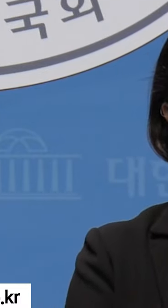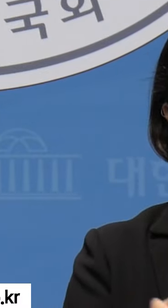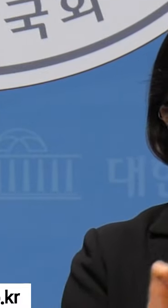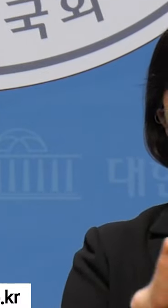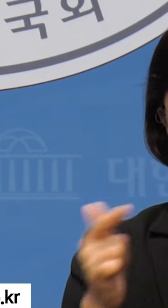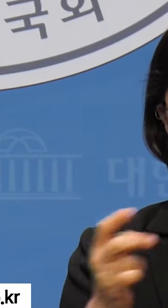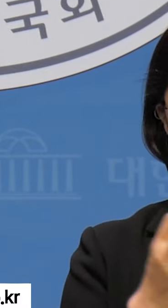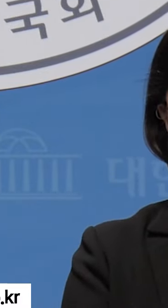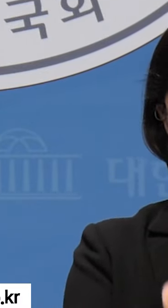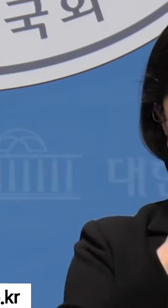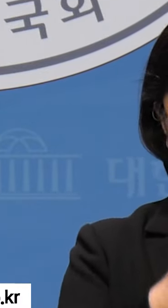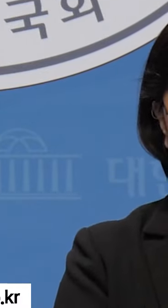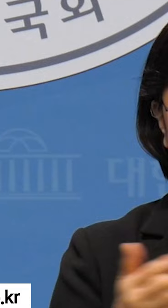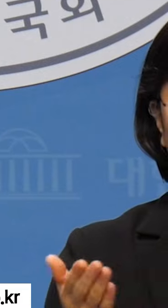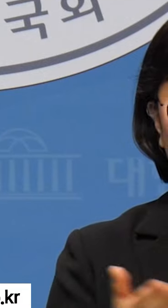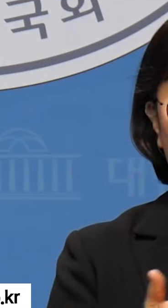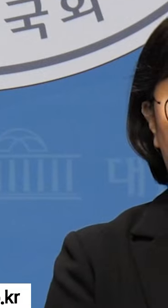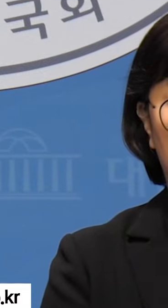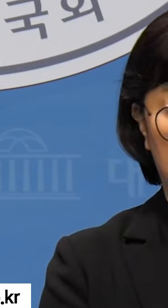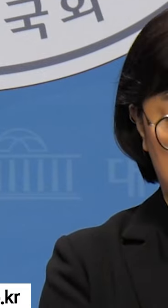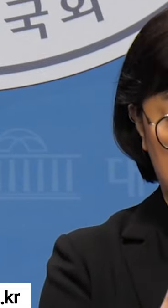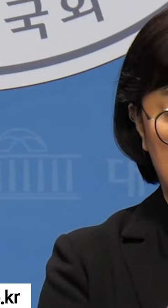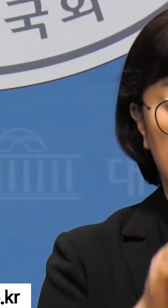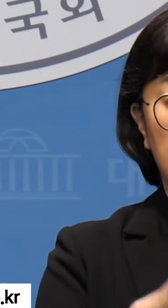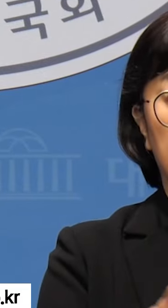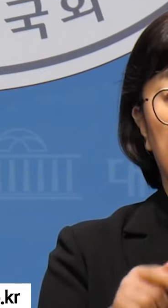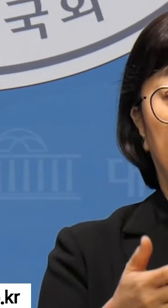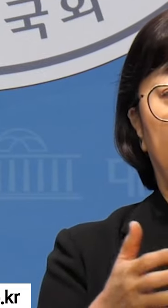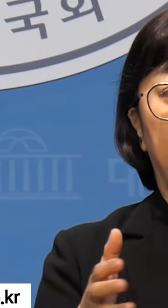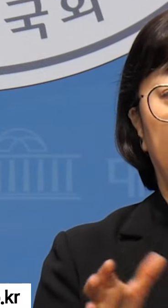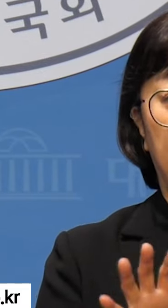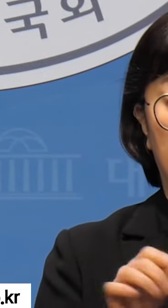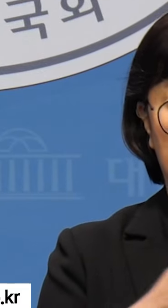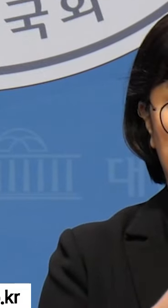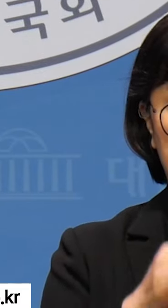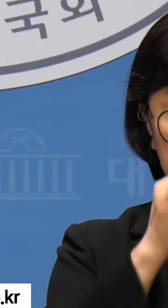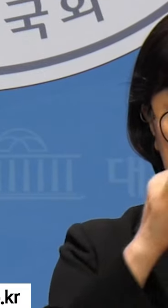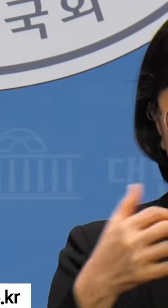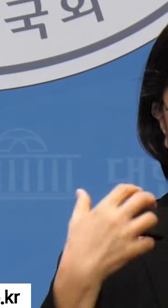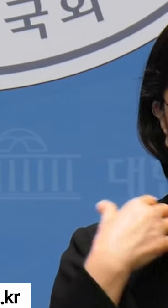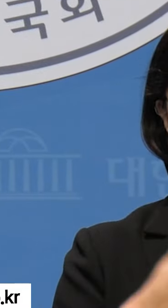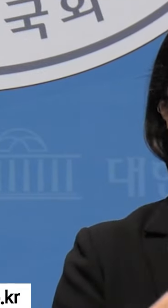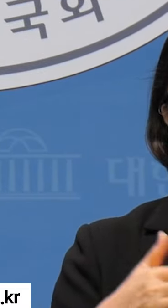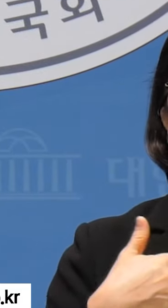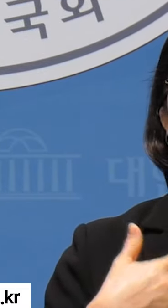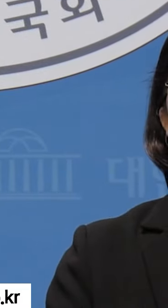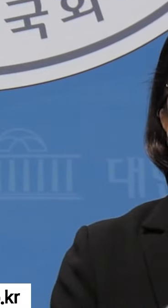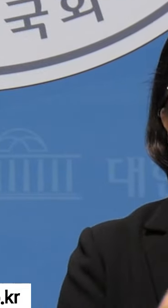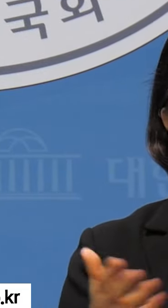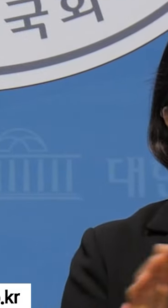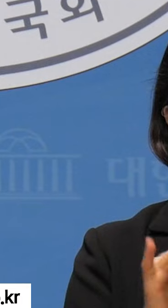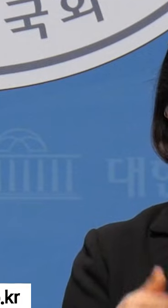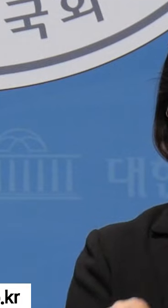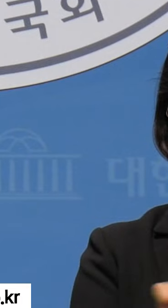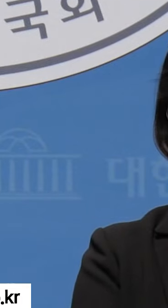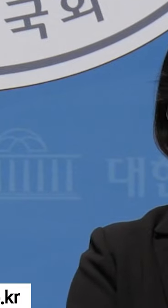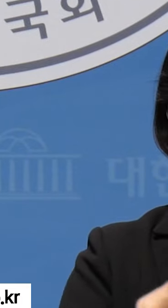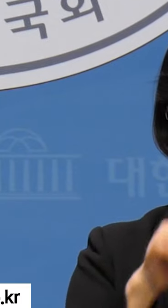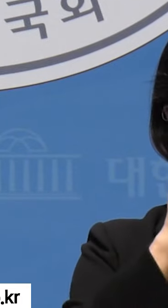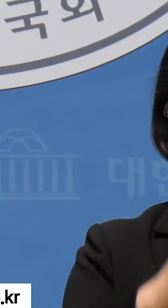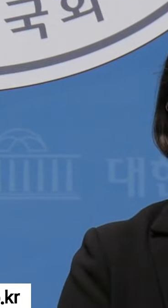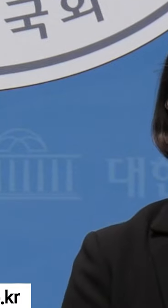냈습니다. 노동존중 실천단 수석 부단장 등을 맡으며 약자와 노동자를 위한 정치를